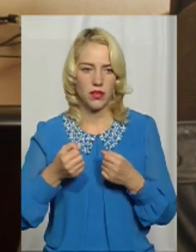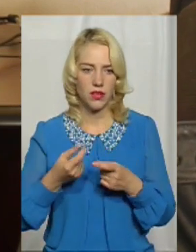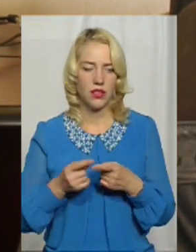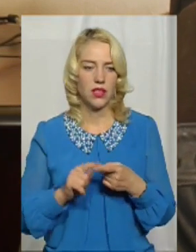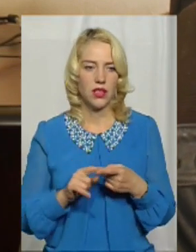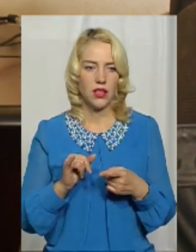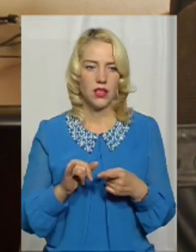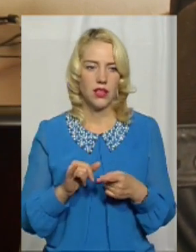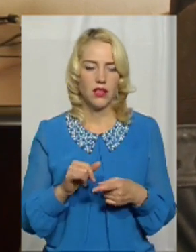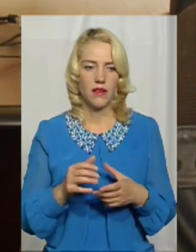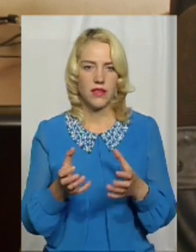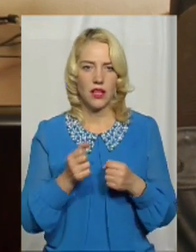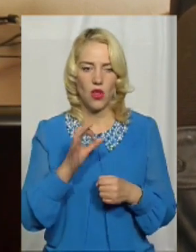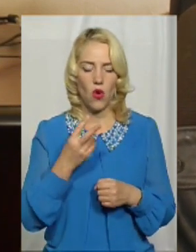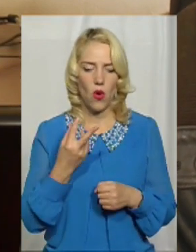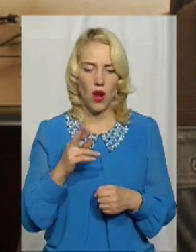взялася Оля